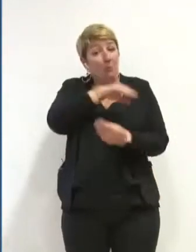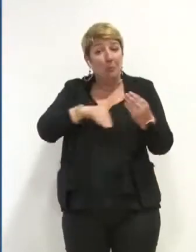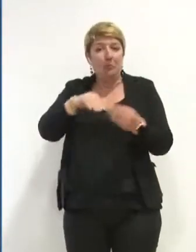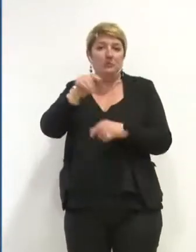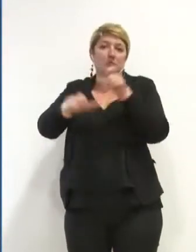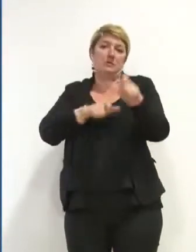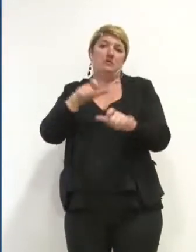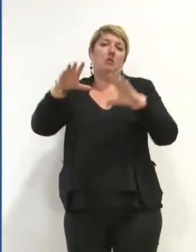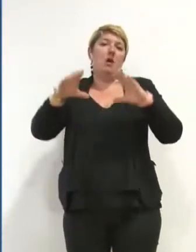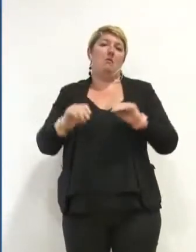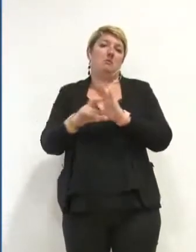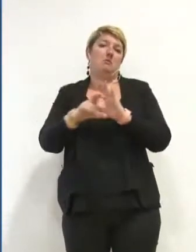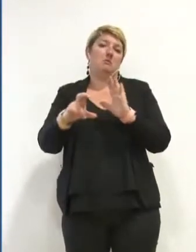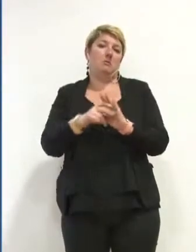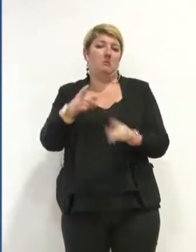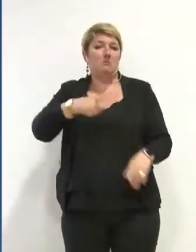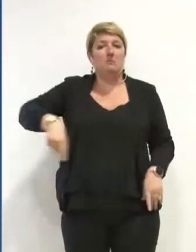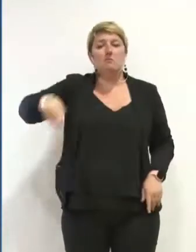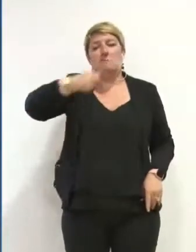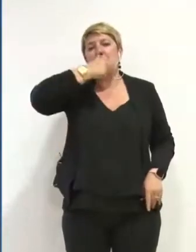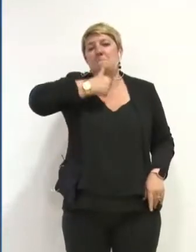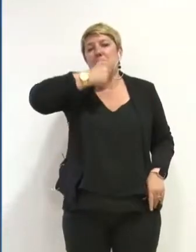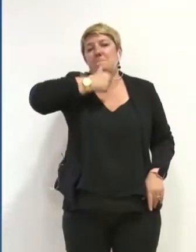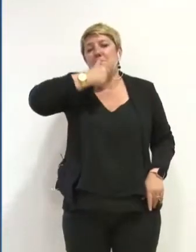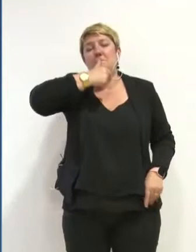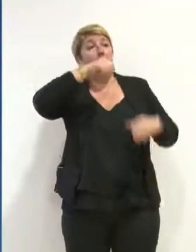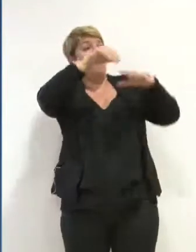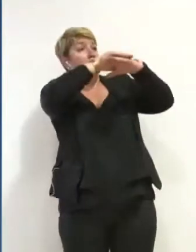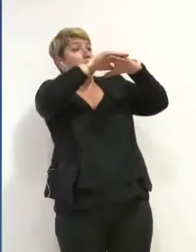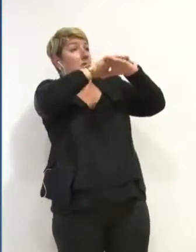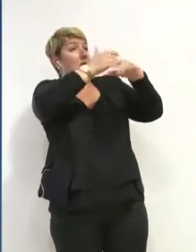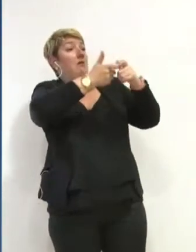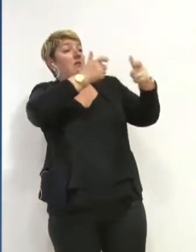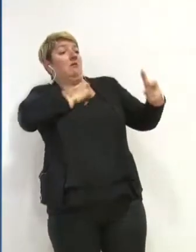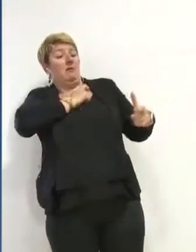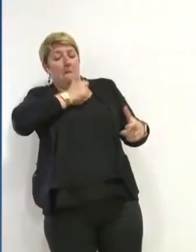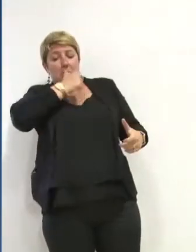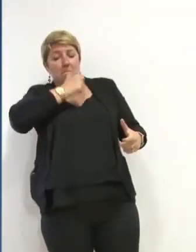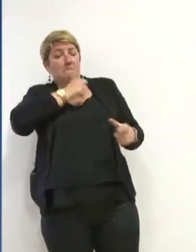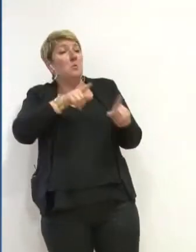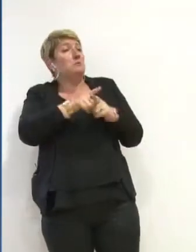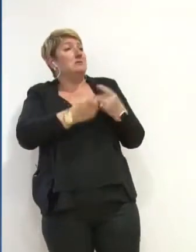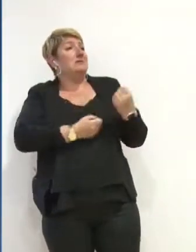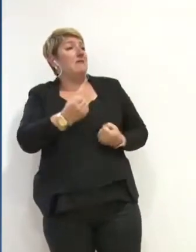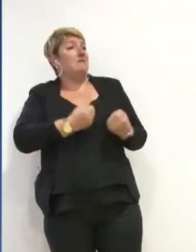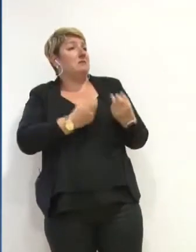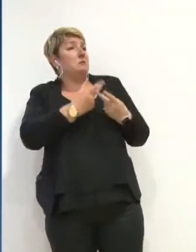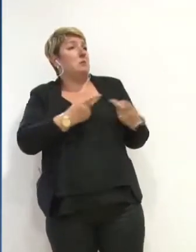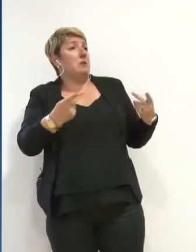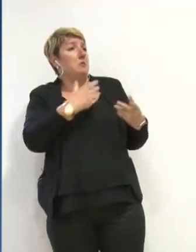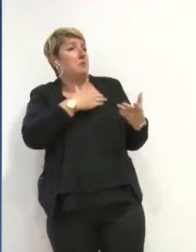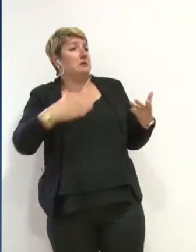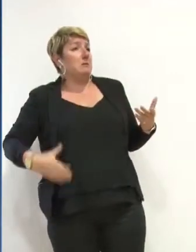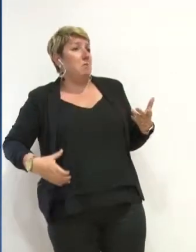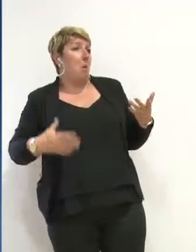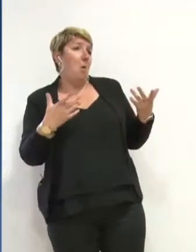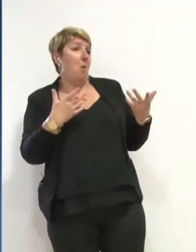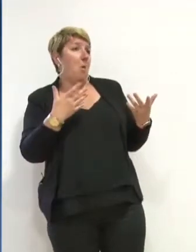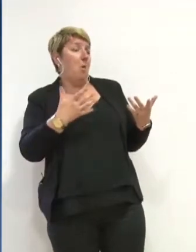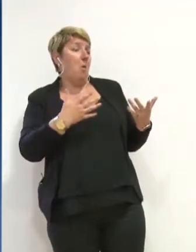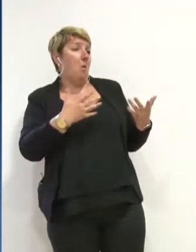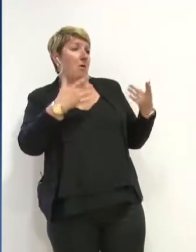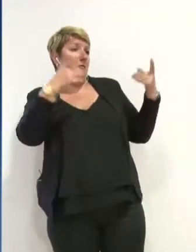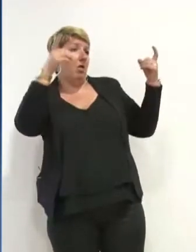qui subissent les conséquences de vos choix et d'une baisse de régime des services publics municipaux. Bref, une autosatisfaction qui cache